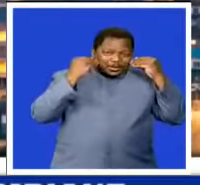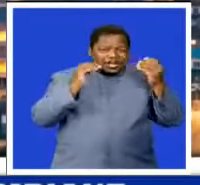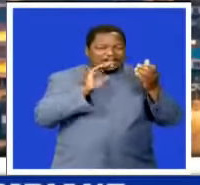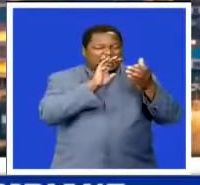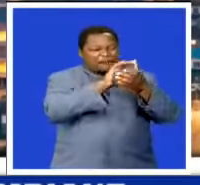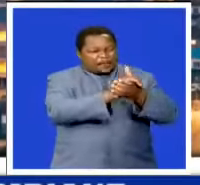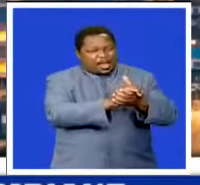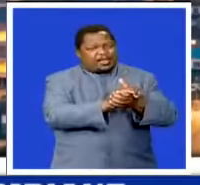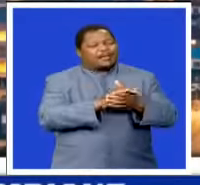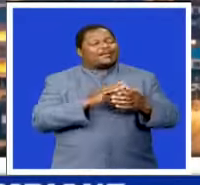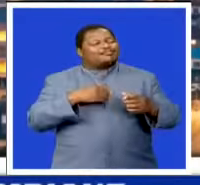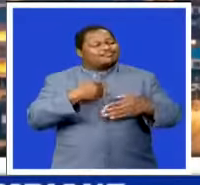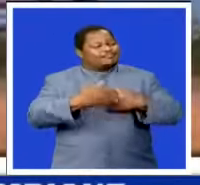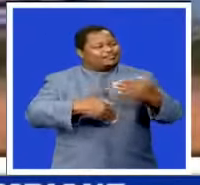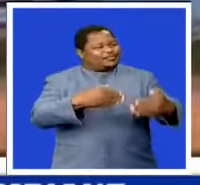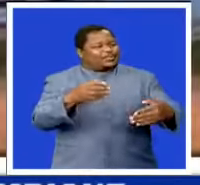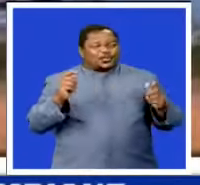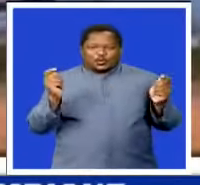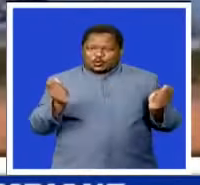leMozambique.